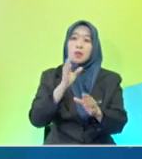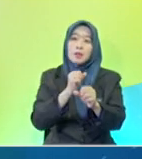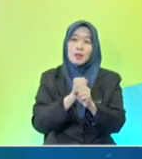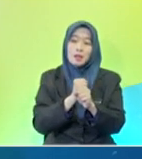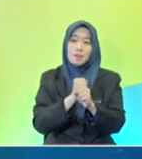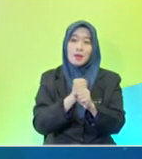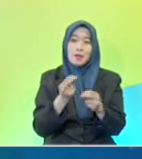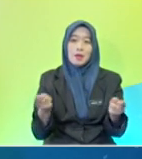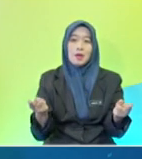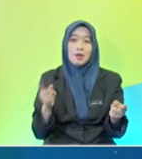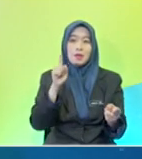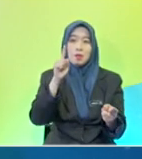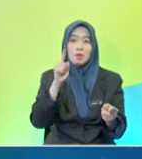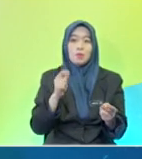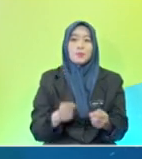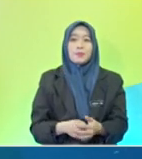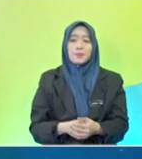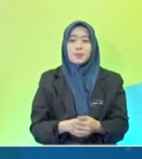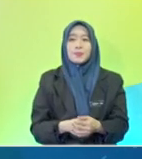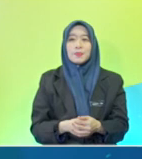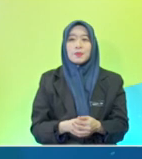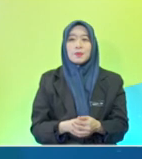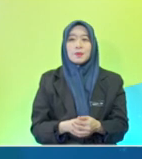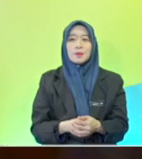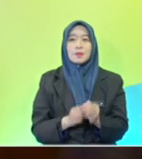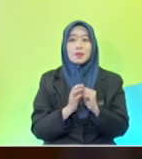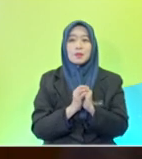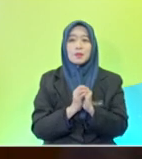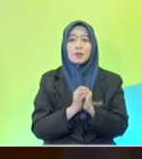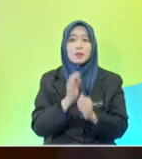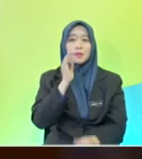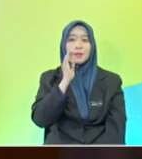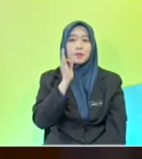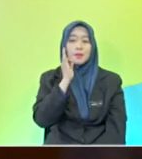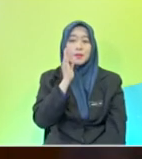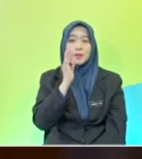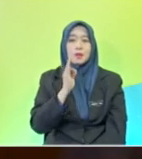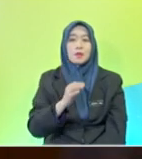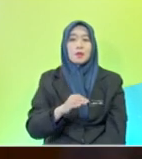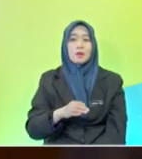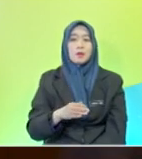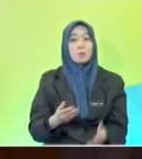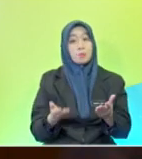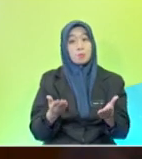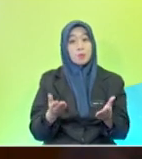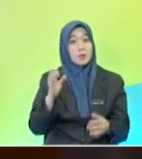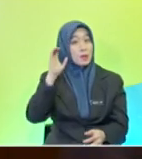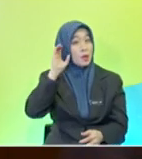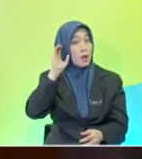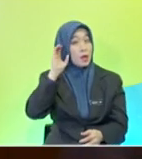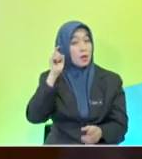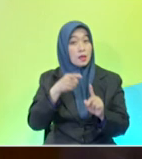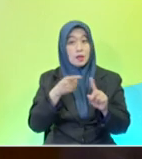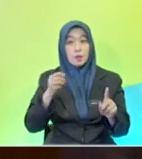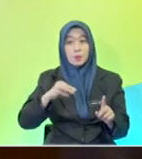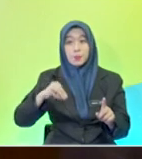daripada Ustazah Rahmawati. Tahniah Fatin. Okey. Mungkin kita nak dengarkan juga daripada murid-murid kita yang lain Ustazah? Boleh. Okey. Okay,